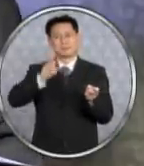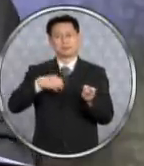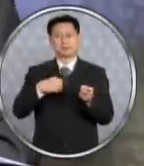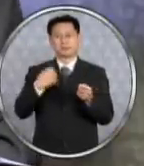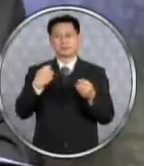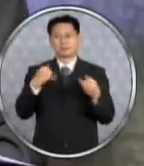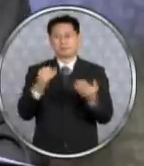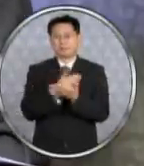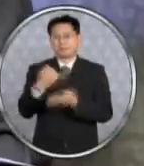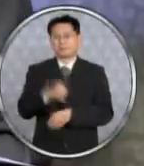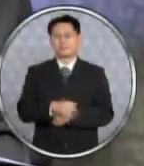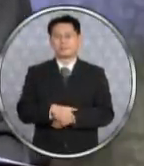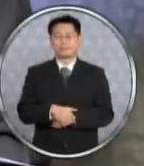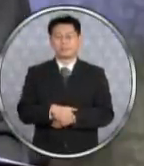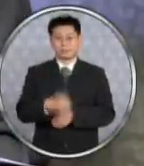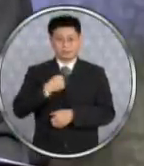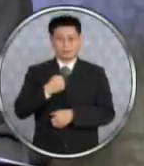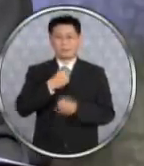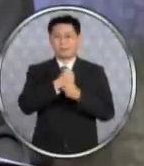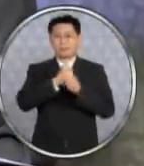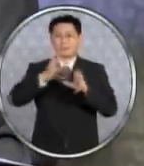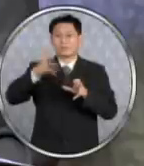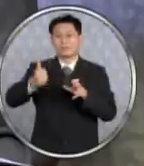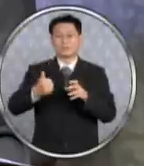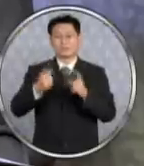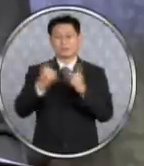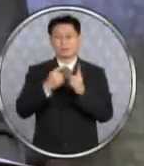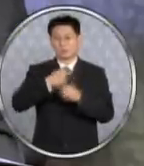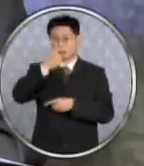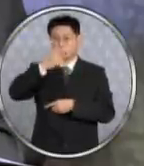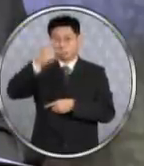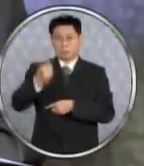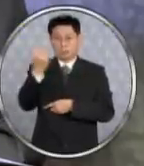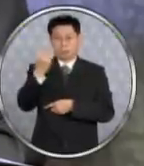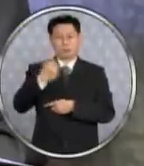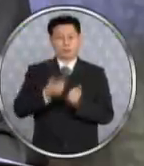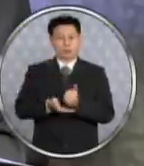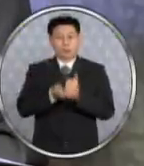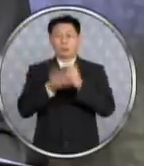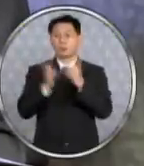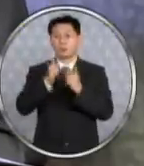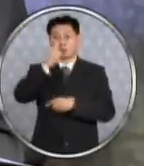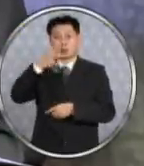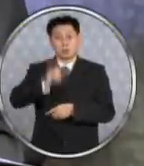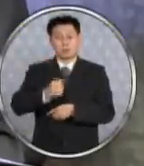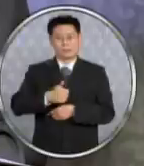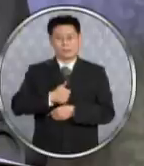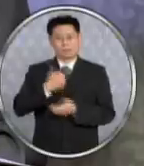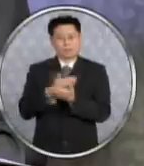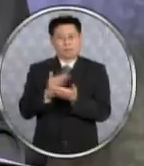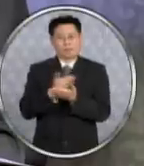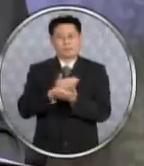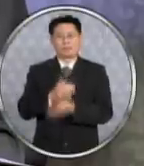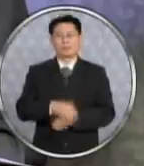去。我知道马总统对两位蒋总统非常的崇敬，对陈前总统有很严厉的批